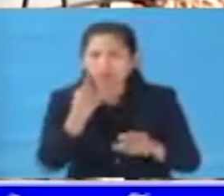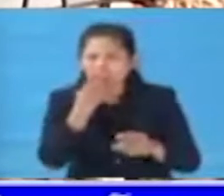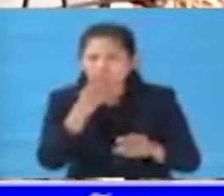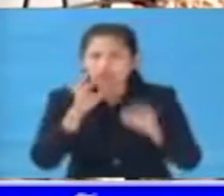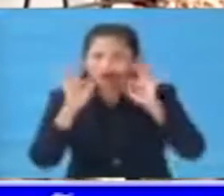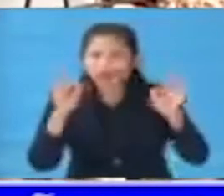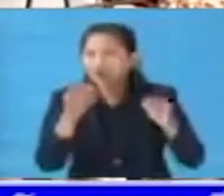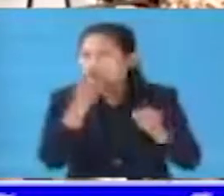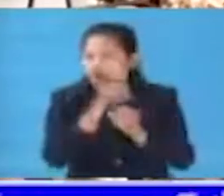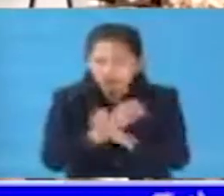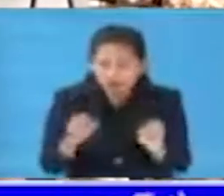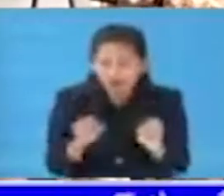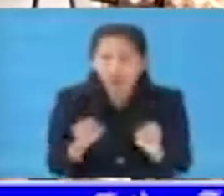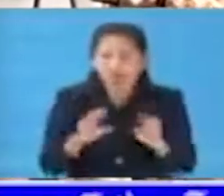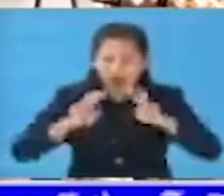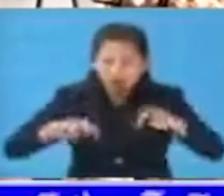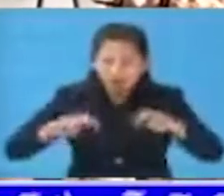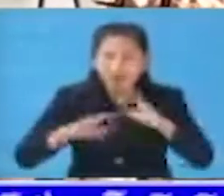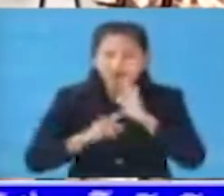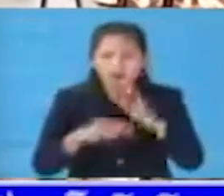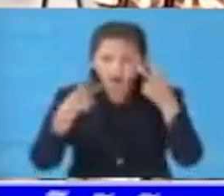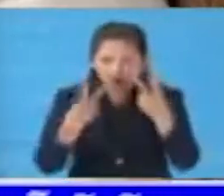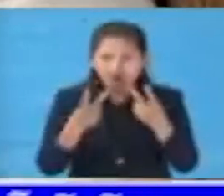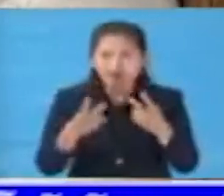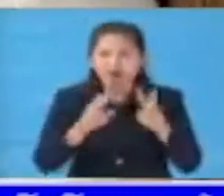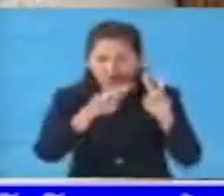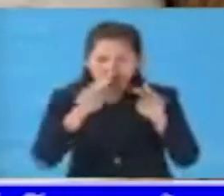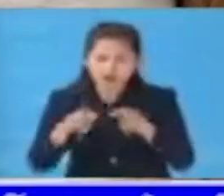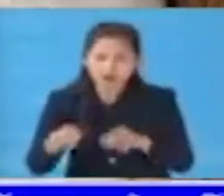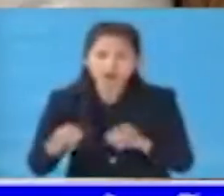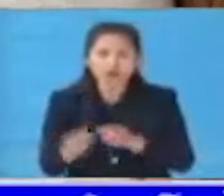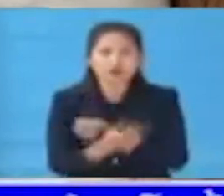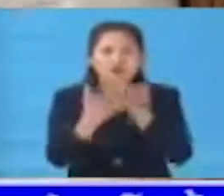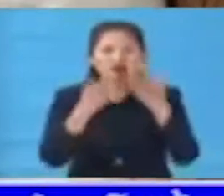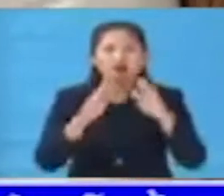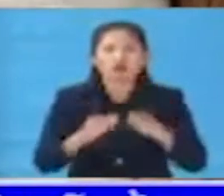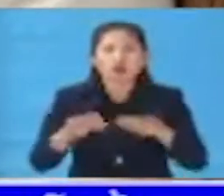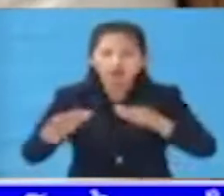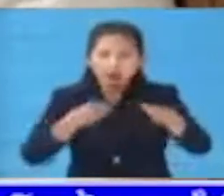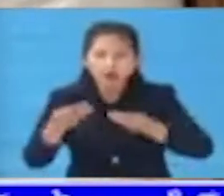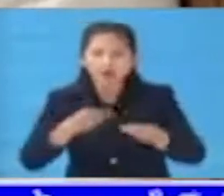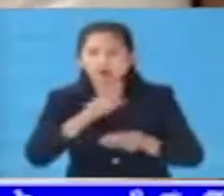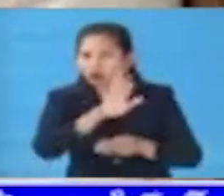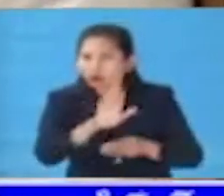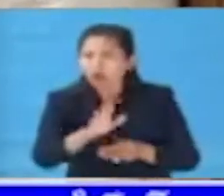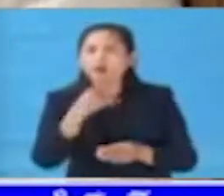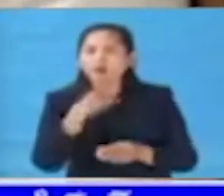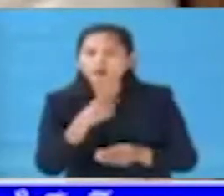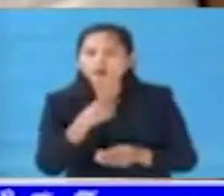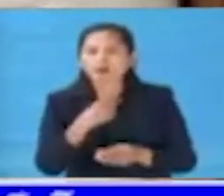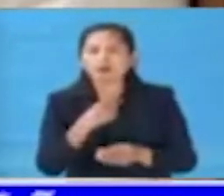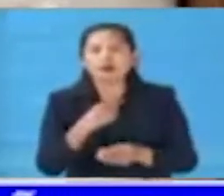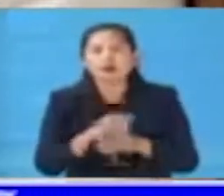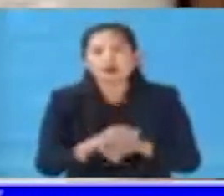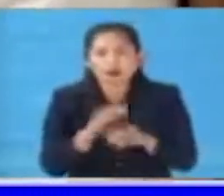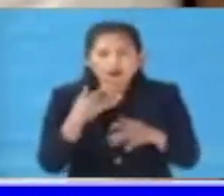កែឬសត្វឆ្មានោះទេការស្រាវជ្រាវនេះបានបង្ហាញផងដែរថាអ្នកទេសចរជាច្រើនប្រឆាំងនឹងការជួញដូរនេះដោយពួកគេបានរីកាអំពី